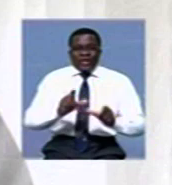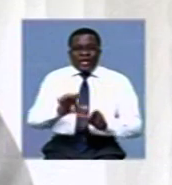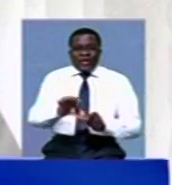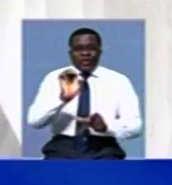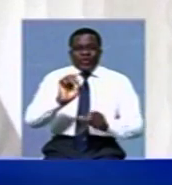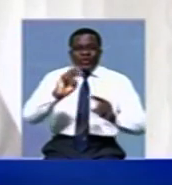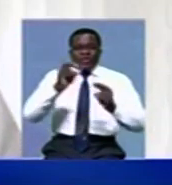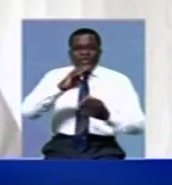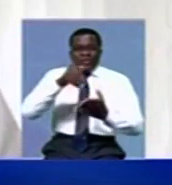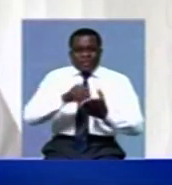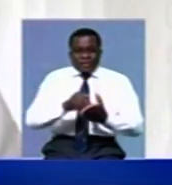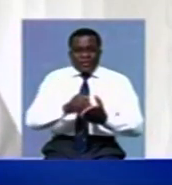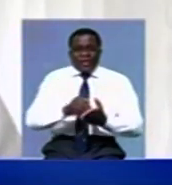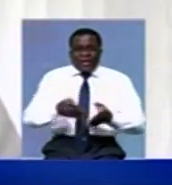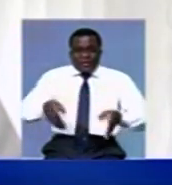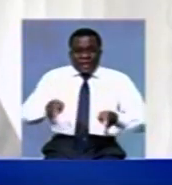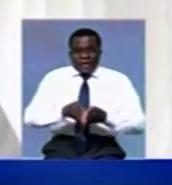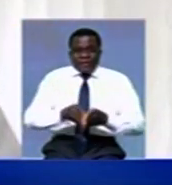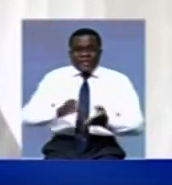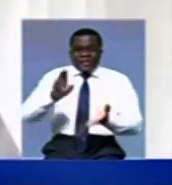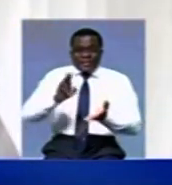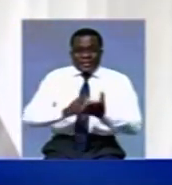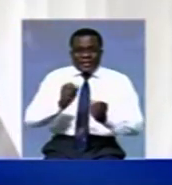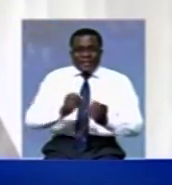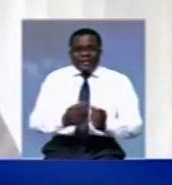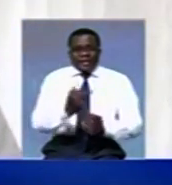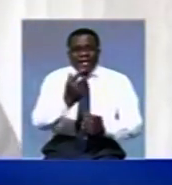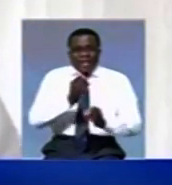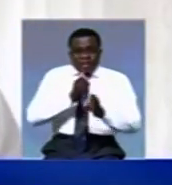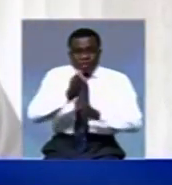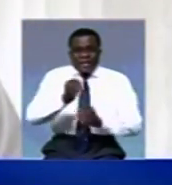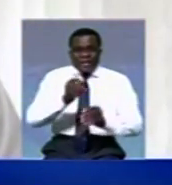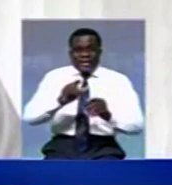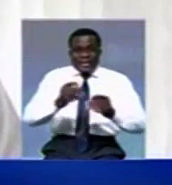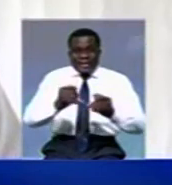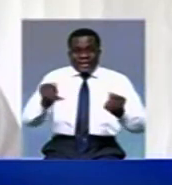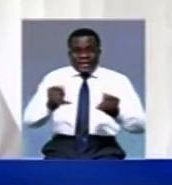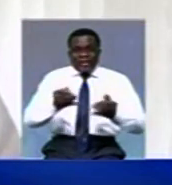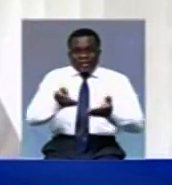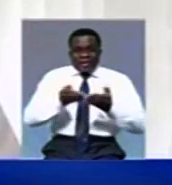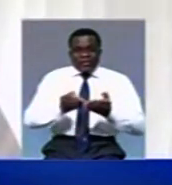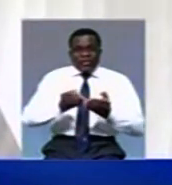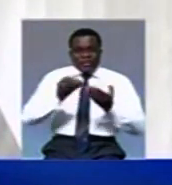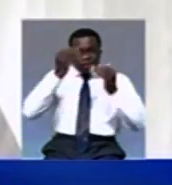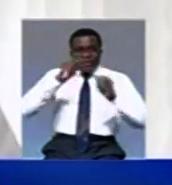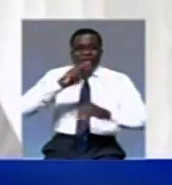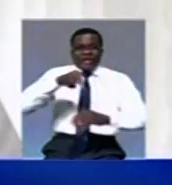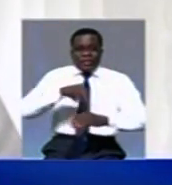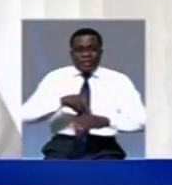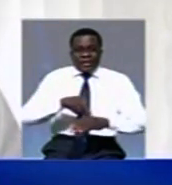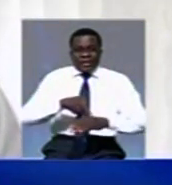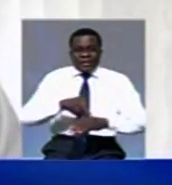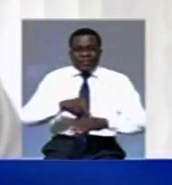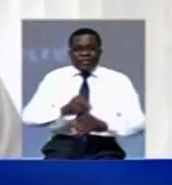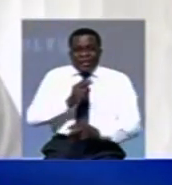du thème central du président colloque s'inscrit en droite ligne de la volonté du président de la République